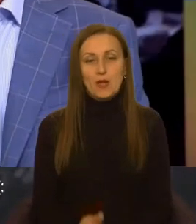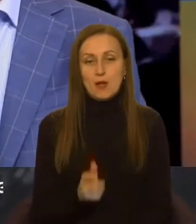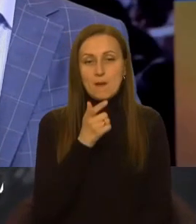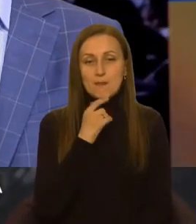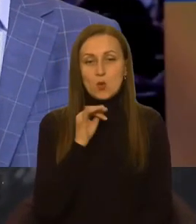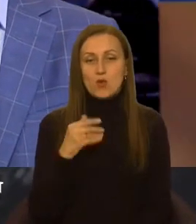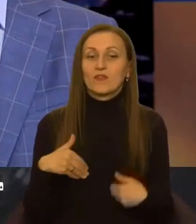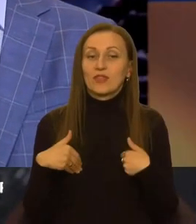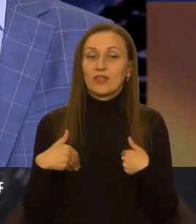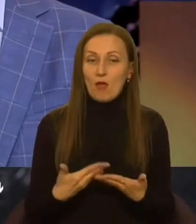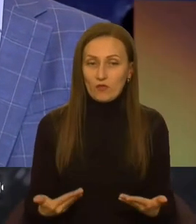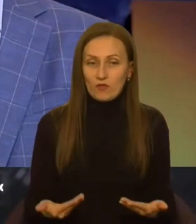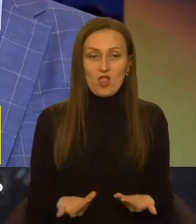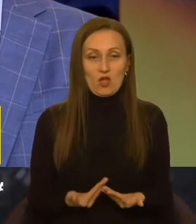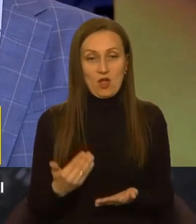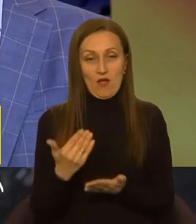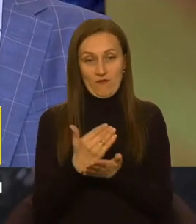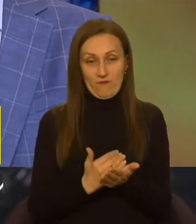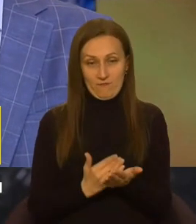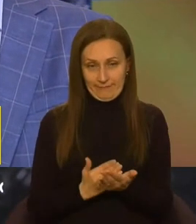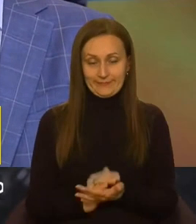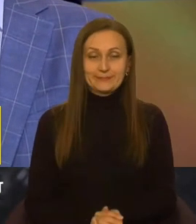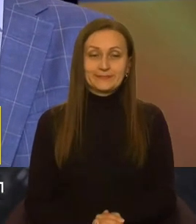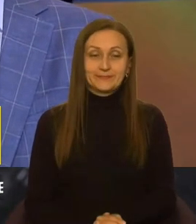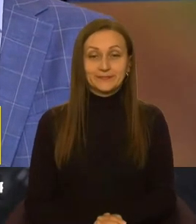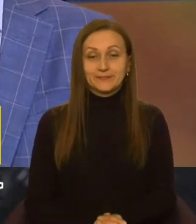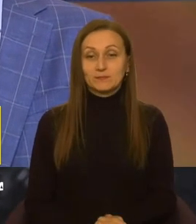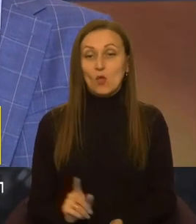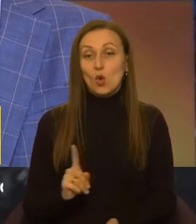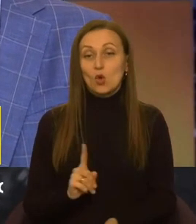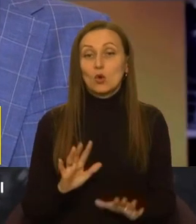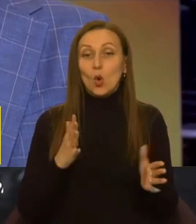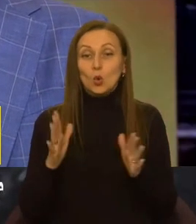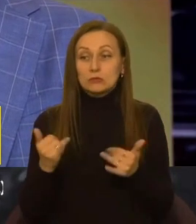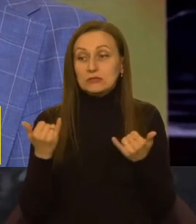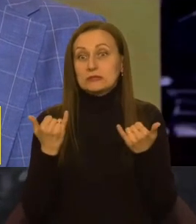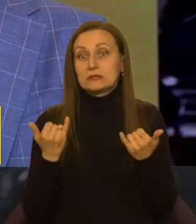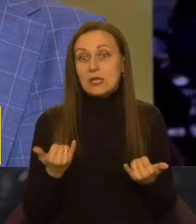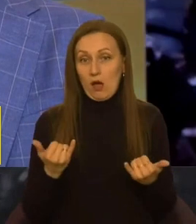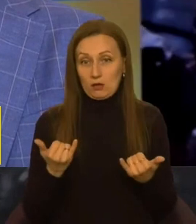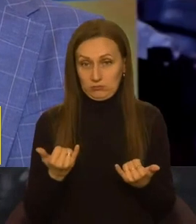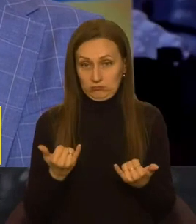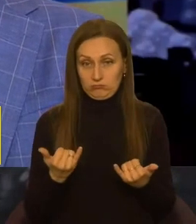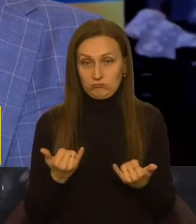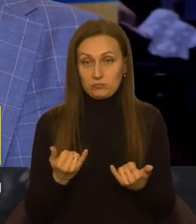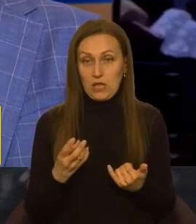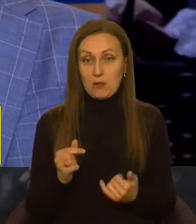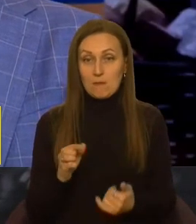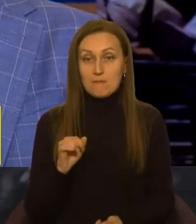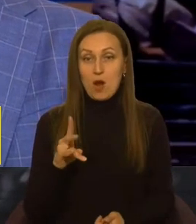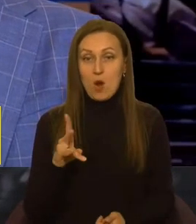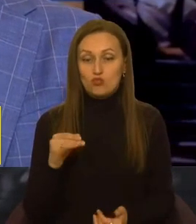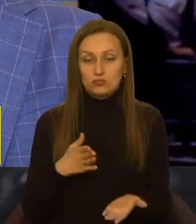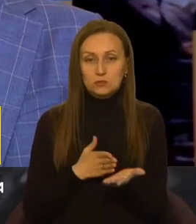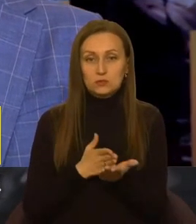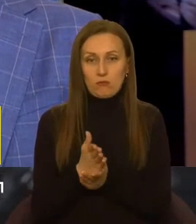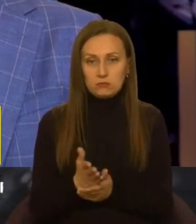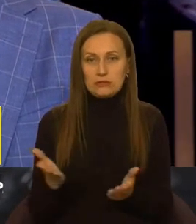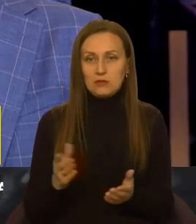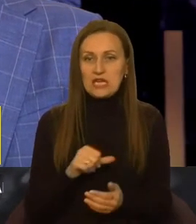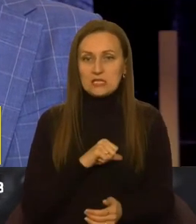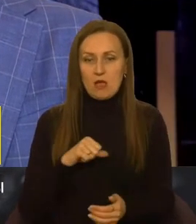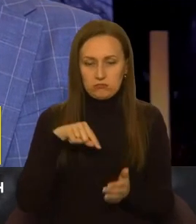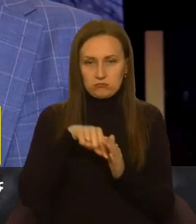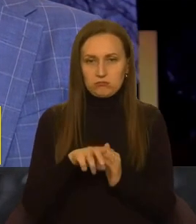Пане Юрію, вітаю вас наживо в ефірі марафону. Що коїться зараз на Бахмутському напрямку і в